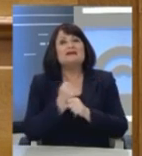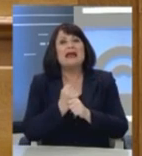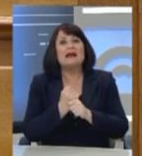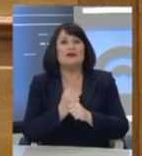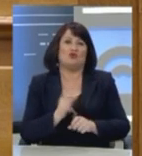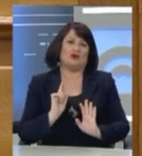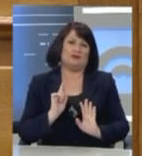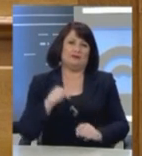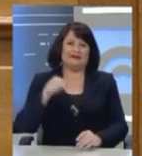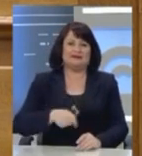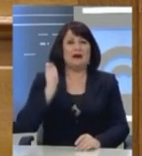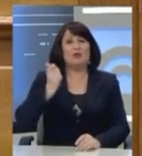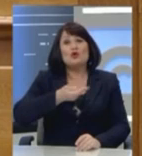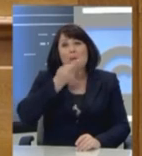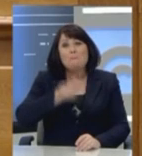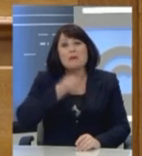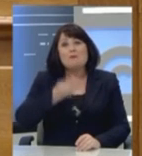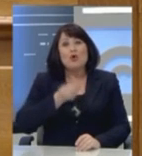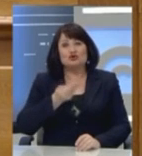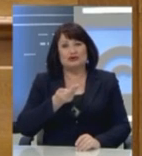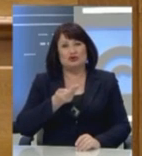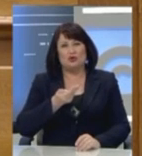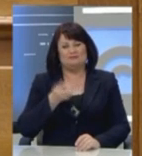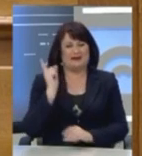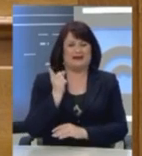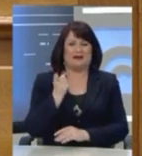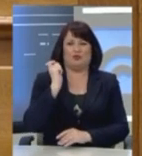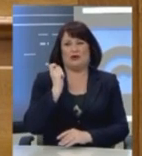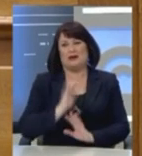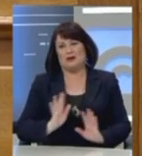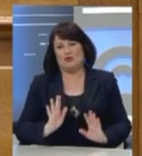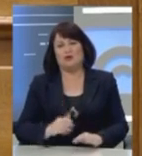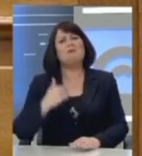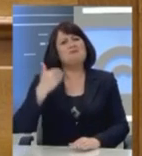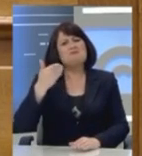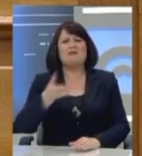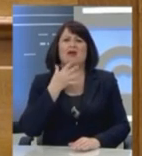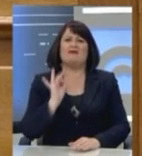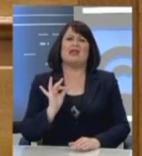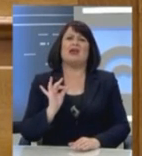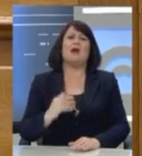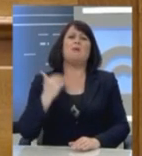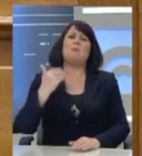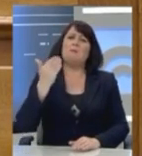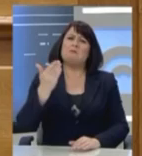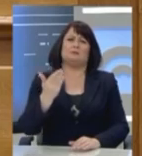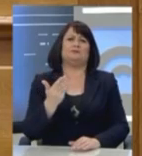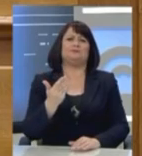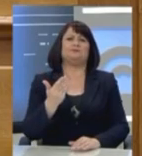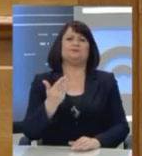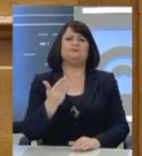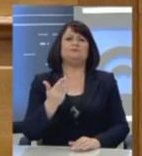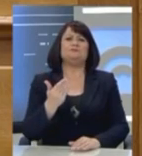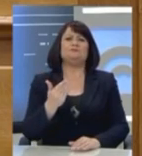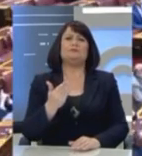από το πλαίσιο ενός πολιτικού μνημοσύνου. Υποθέτω άλλωστε ότι θα έχουμε την ευκαιρία να αναφερθούμε σε αυτά σε μια πιο